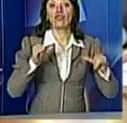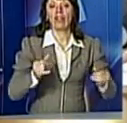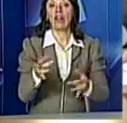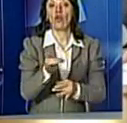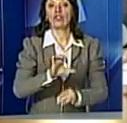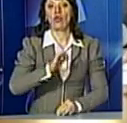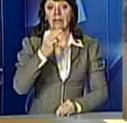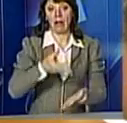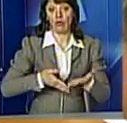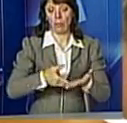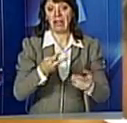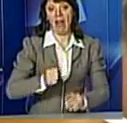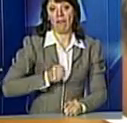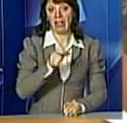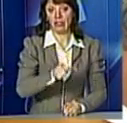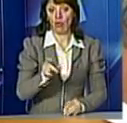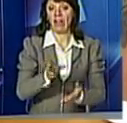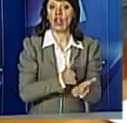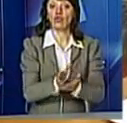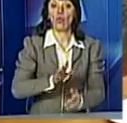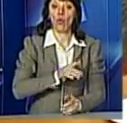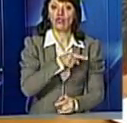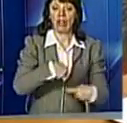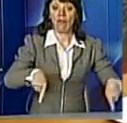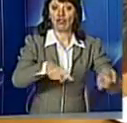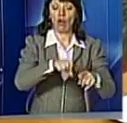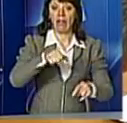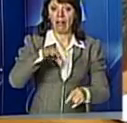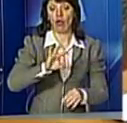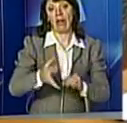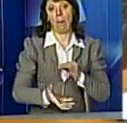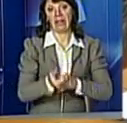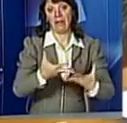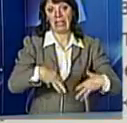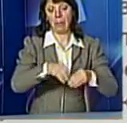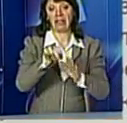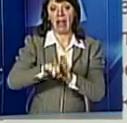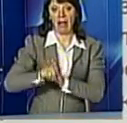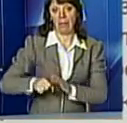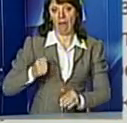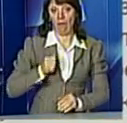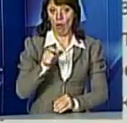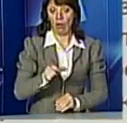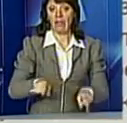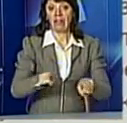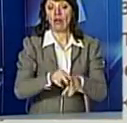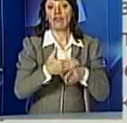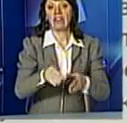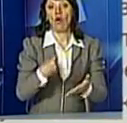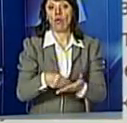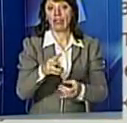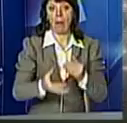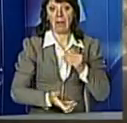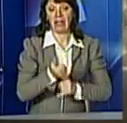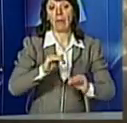Розмір соціальної допомоги для військових які служили в зоні АТО та для підтримки сімей загиблих воїнів також виділять кошти на